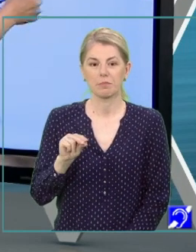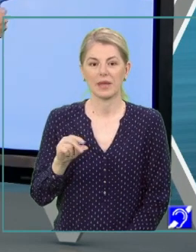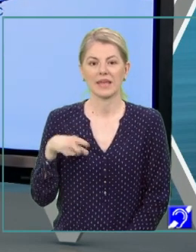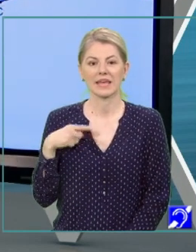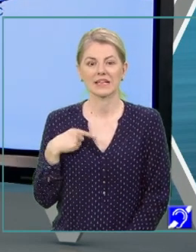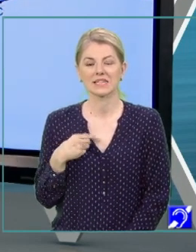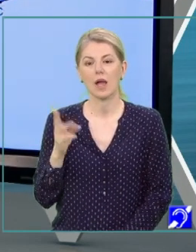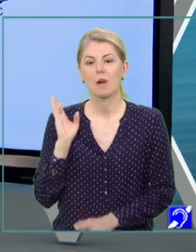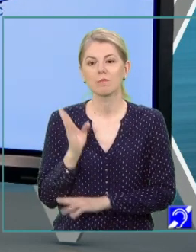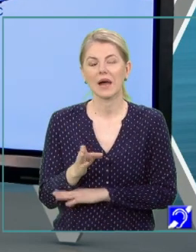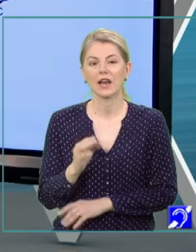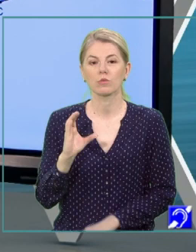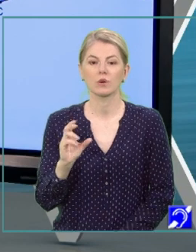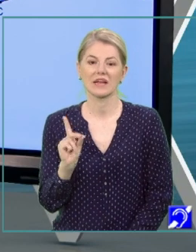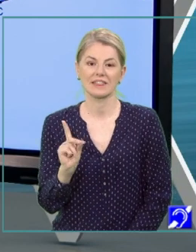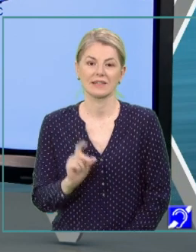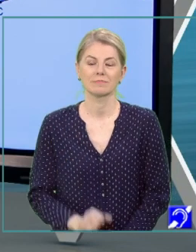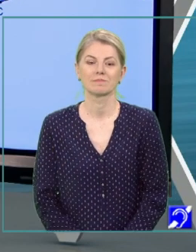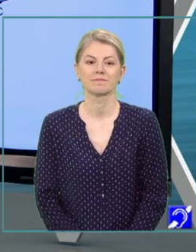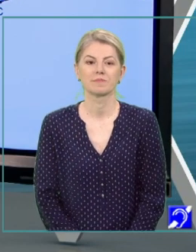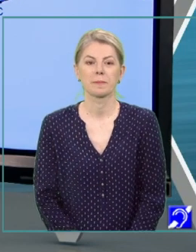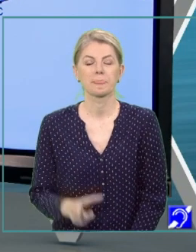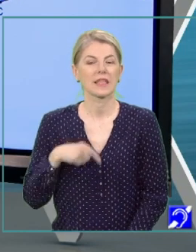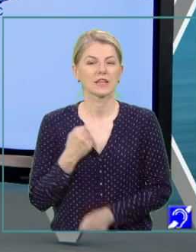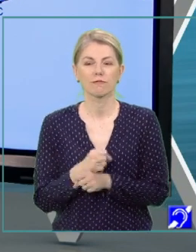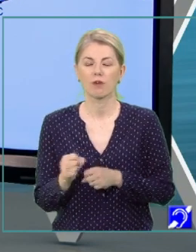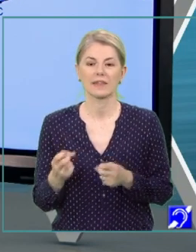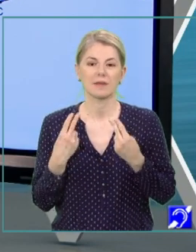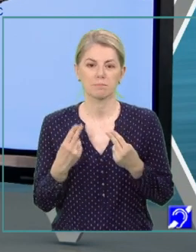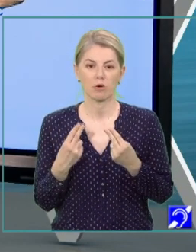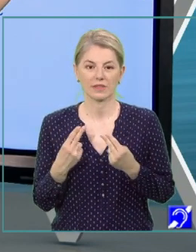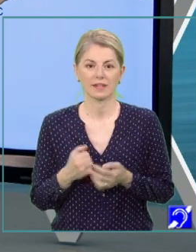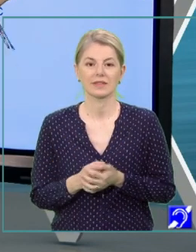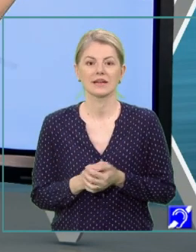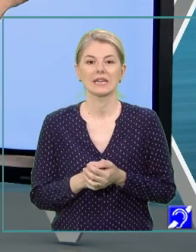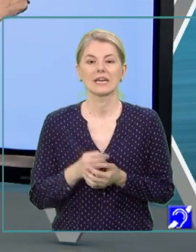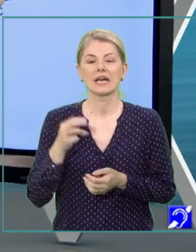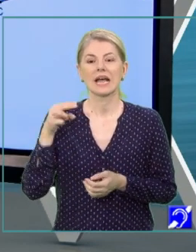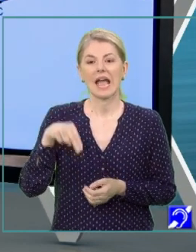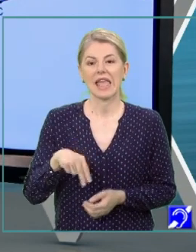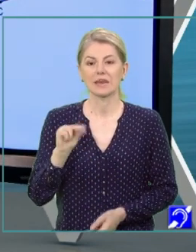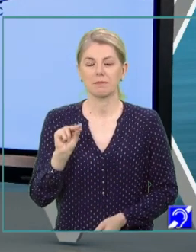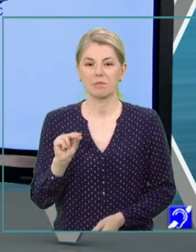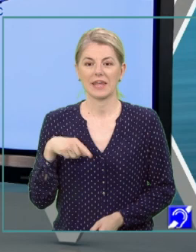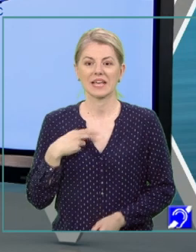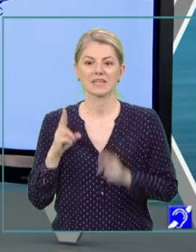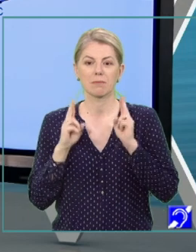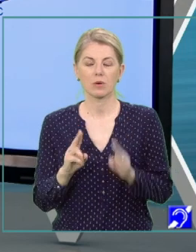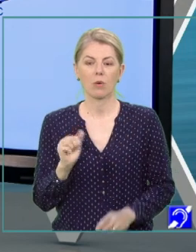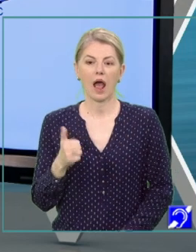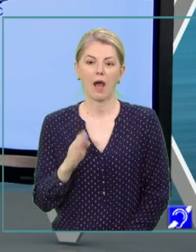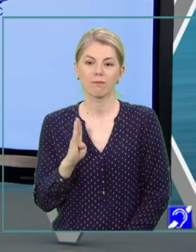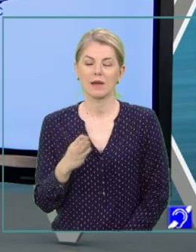MP era paralel cu CD. Este foarte util faptul că NP este paralel cu